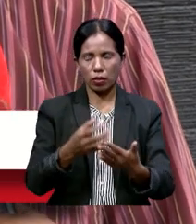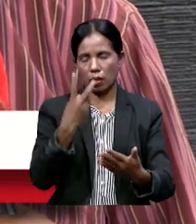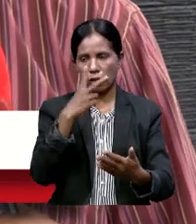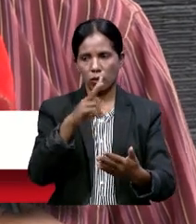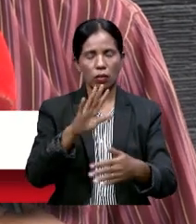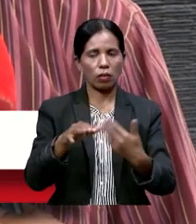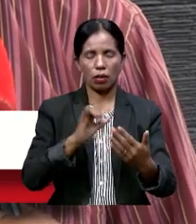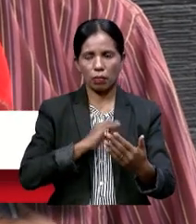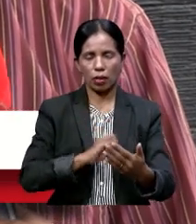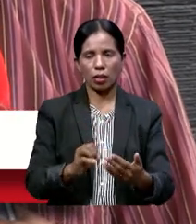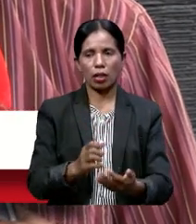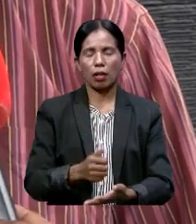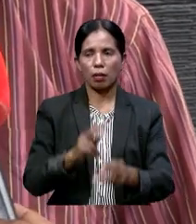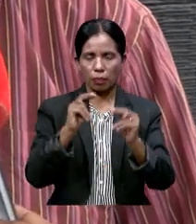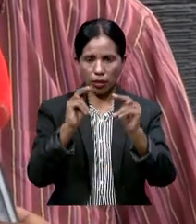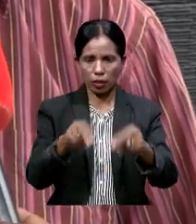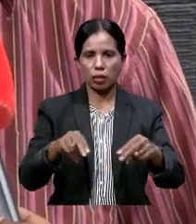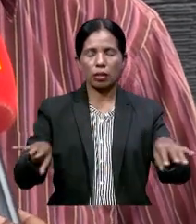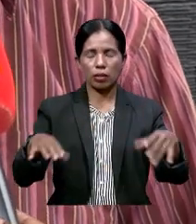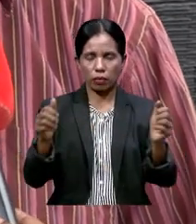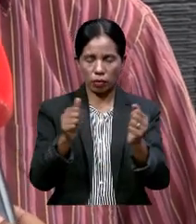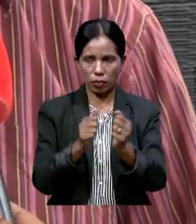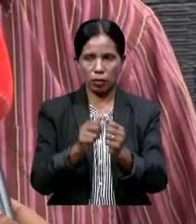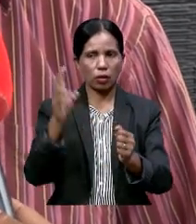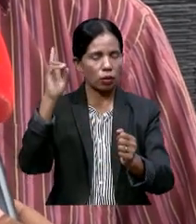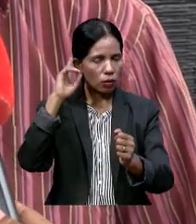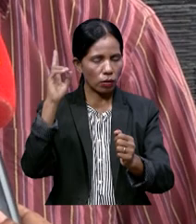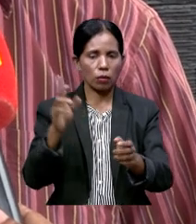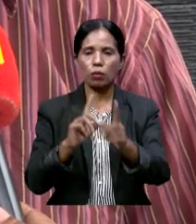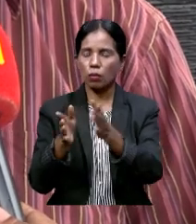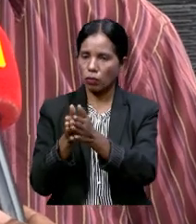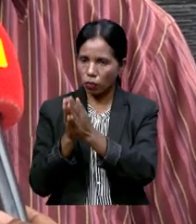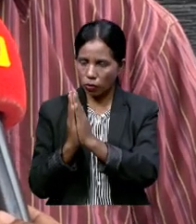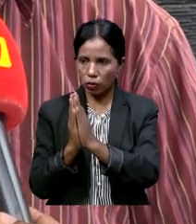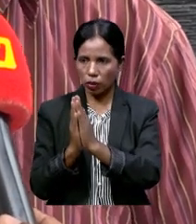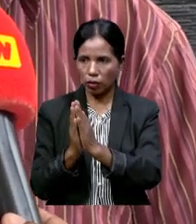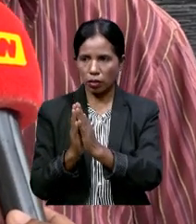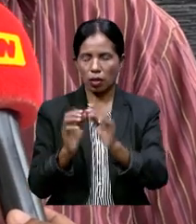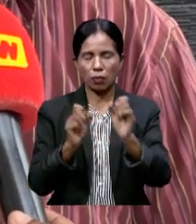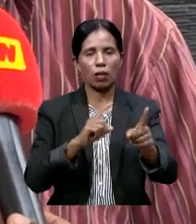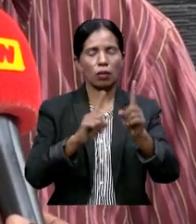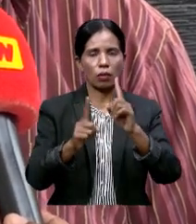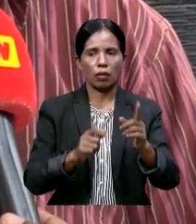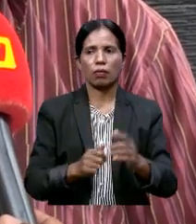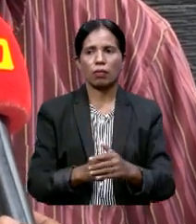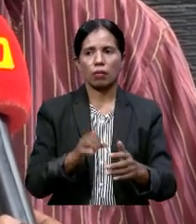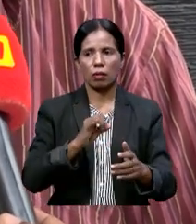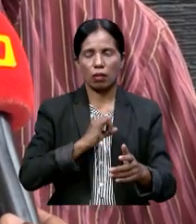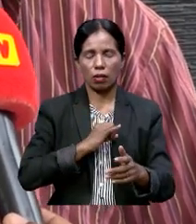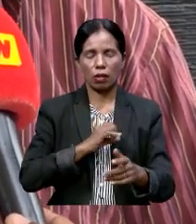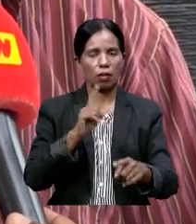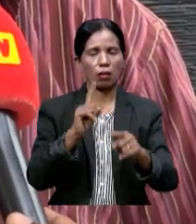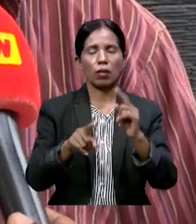ne. Hau precisa precisa rona, precisa consulta, precisa husu. Para te habla explica how la